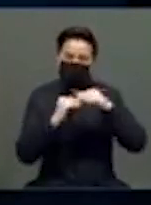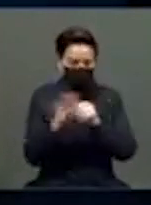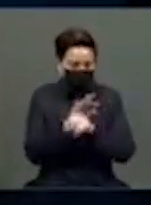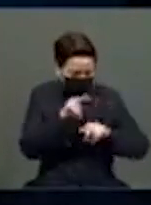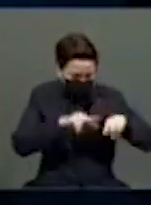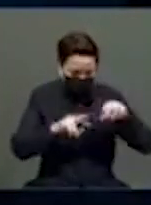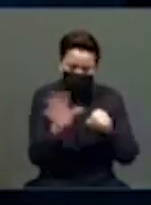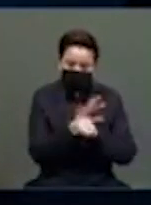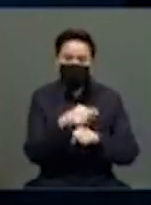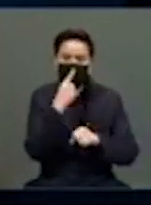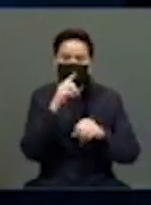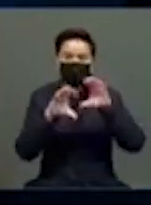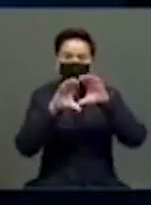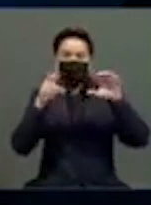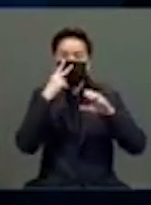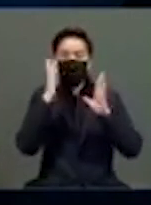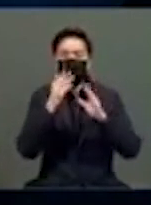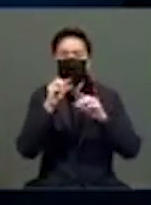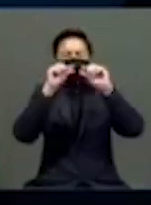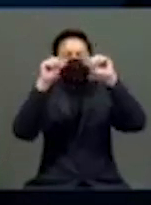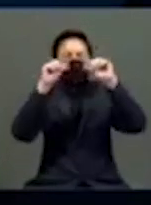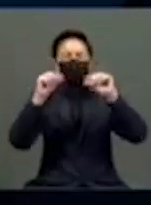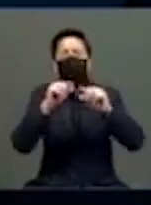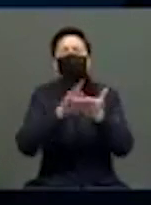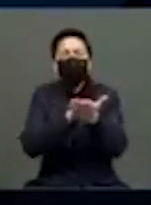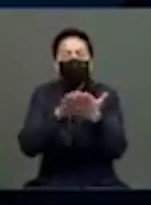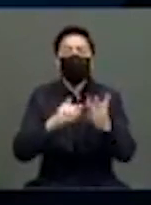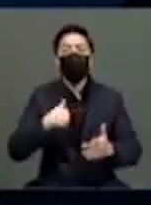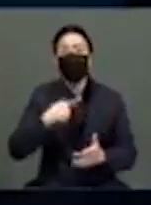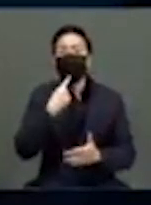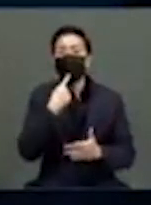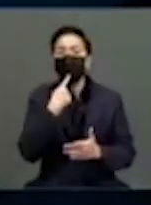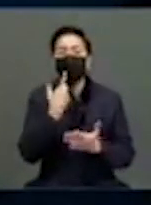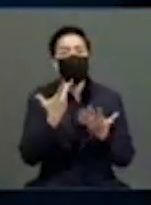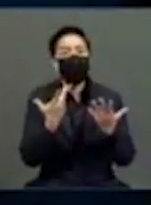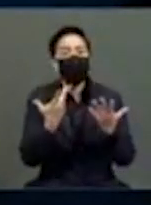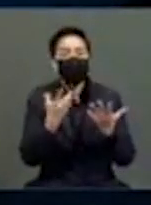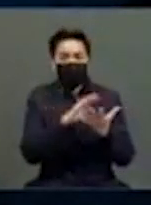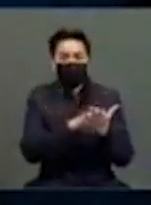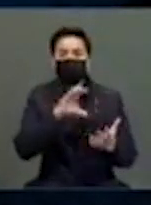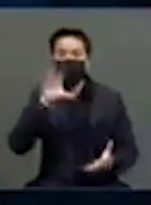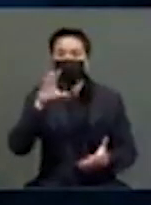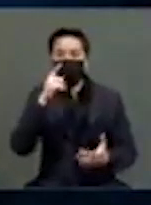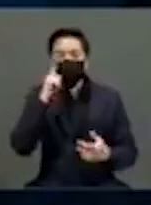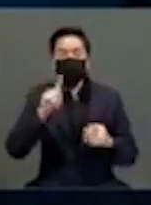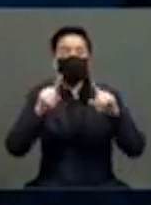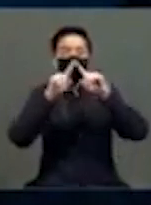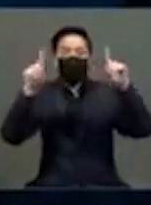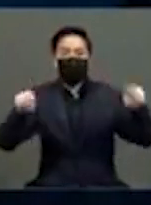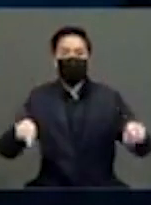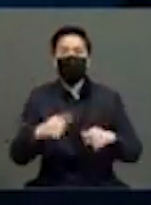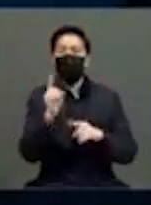ที่จะมีจำปรากฏตรงนี้ตัวหนังสือเล็กนิดนึงนะครับแต่ว่าผมขอเนี่ยด้วยเอ่อนำเสนอขึ้นมาเป็นแผ่นเดียว